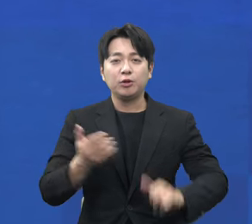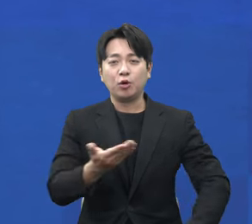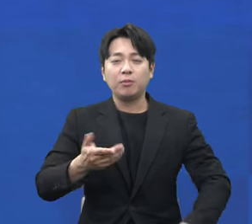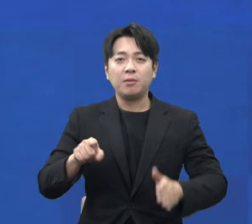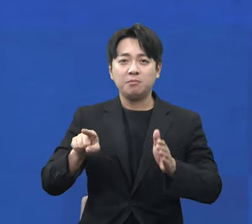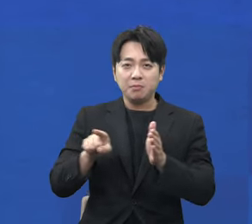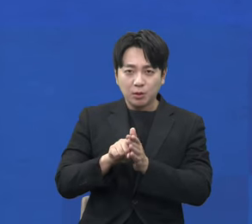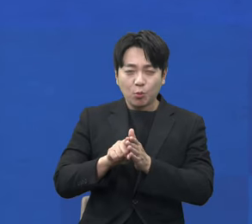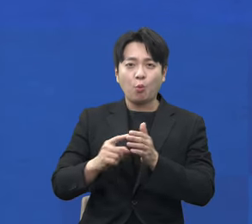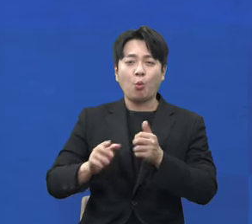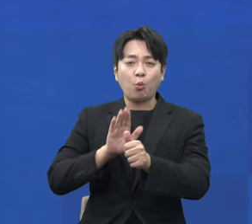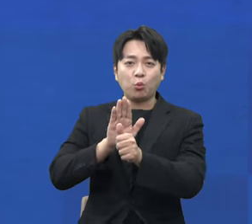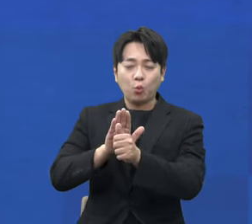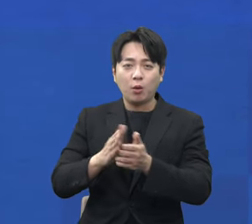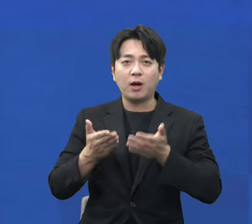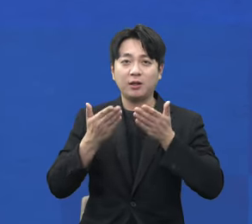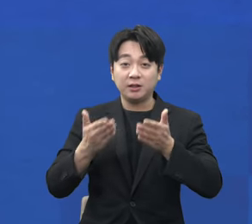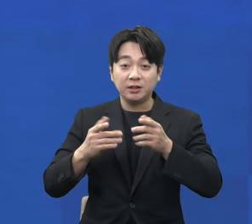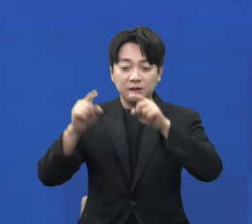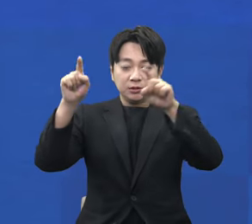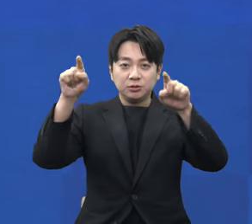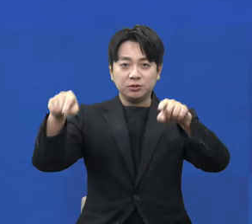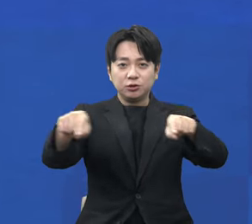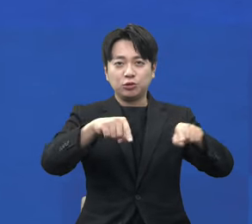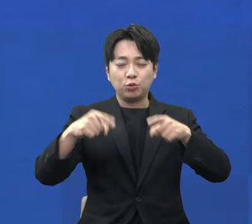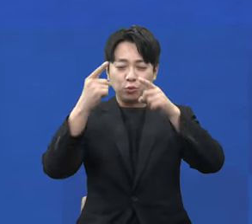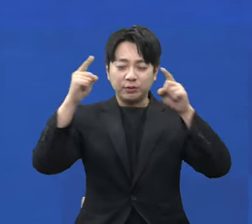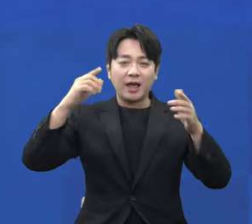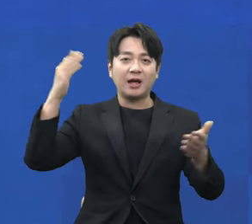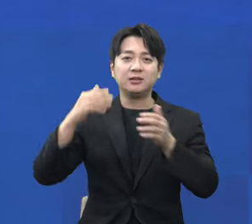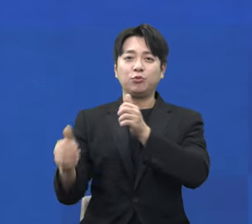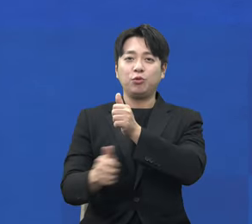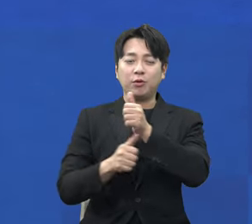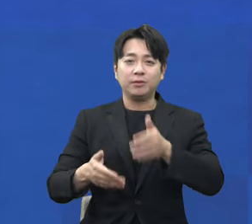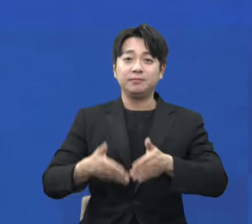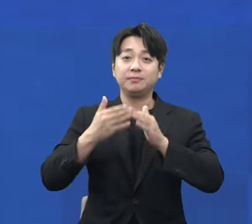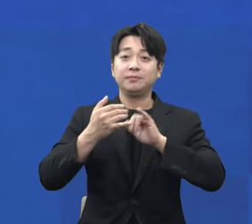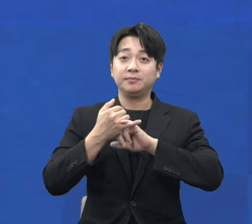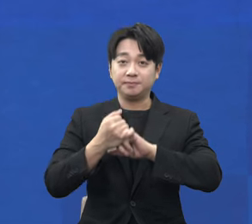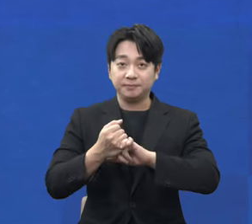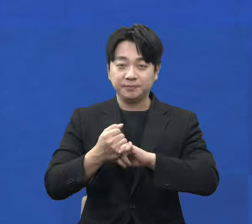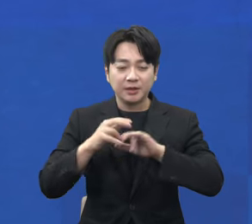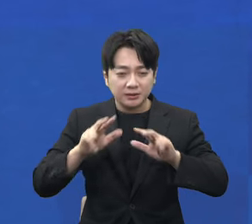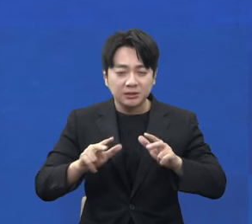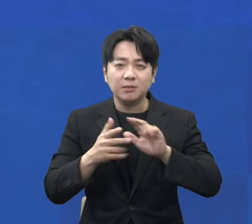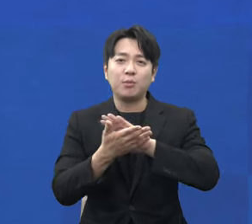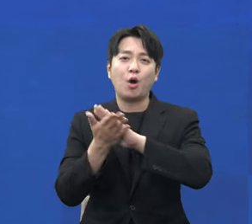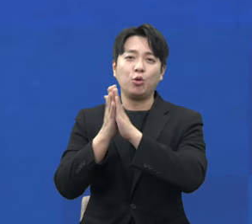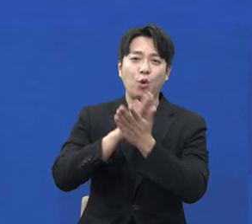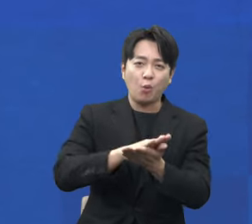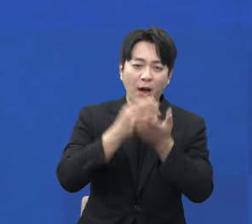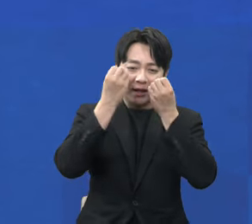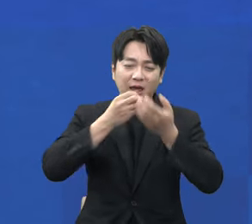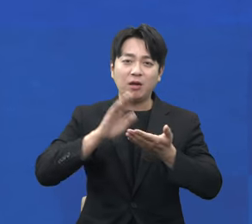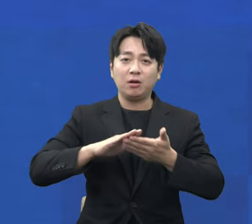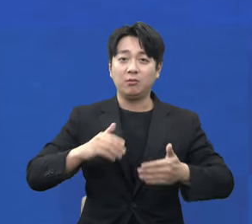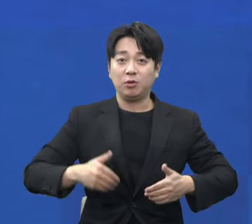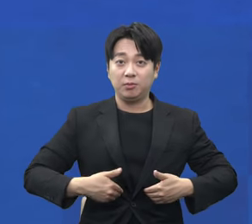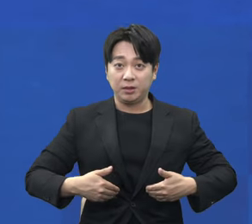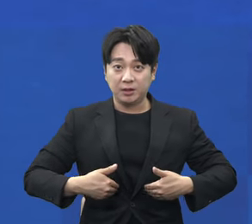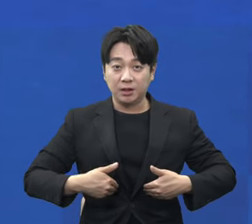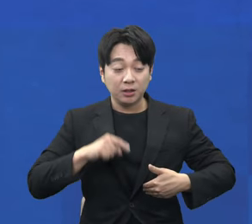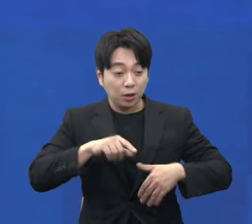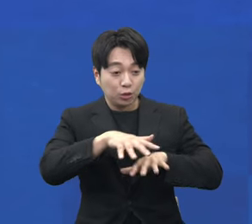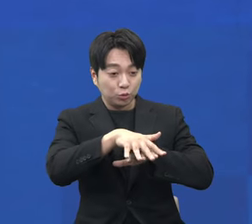만들어내겠습니다 치열한 변화와 거침없는 혁신이 필요한 때입니다 전국대학생 위원회 조직을 재건하고